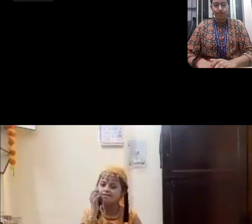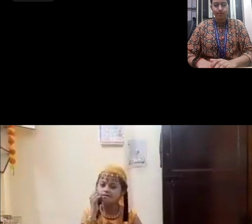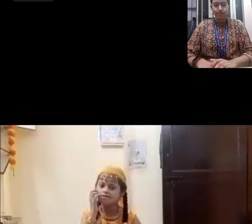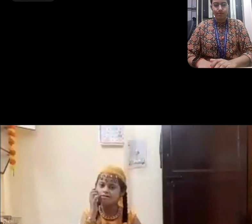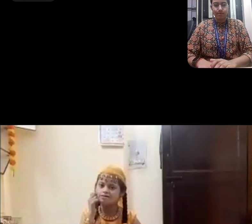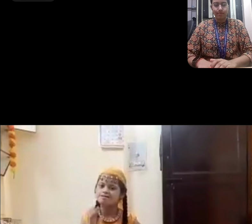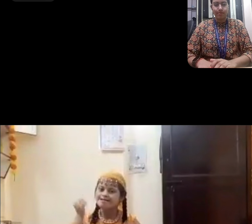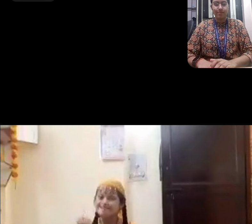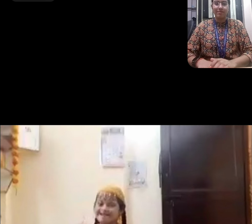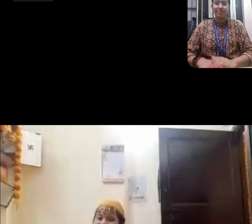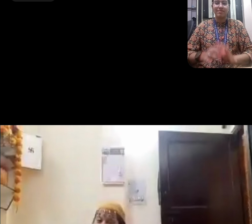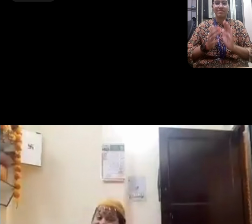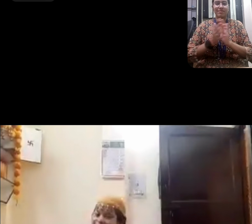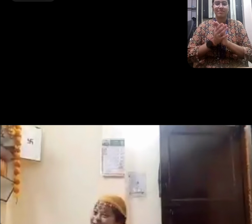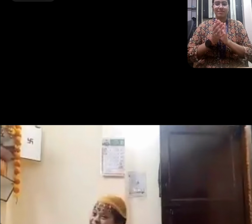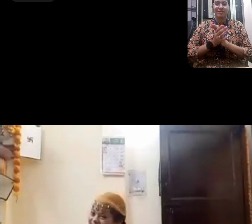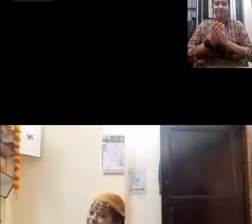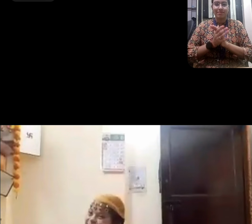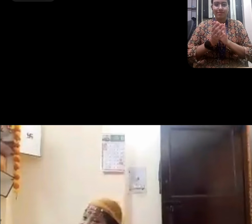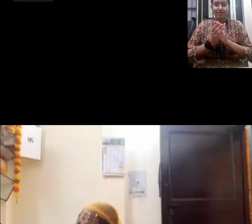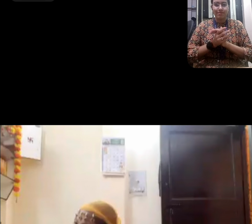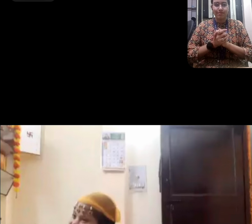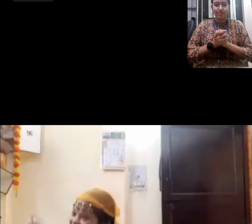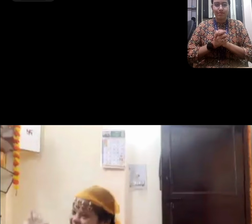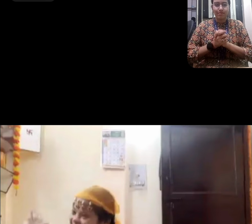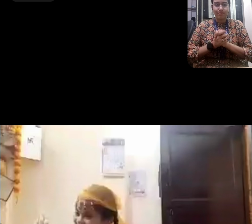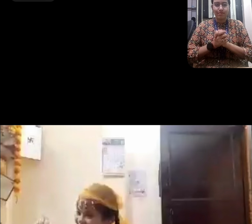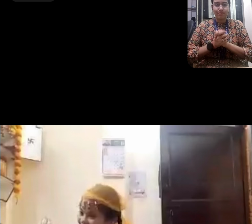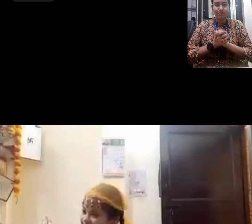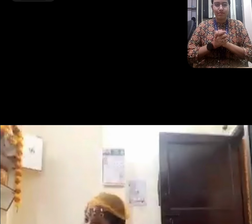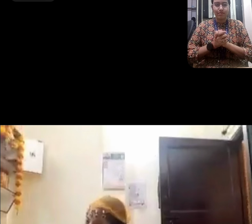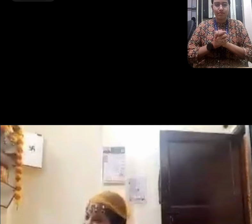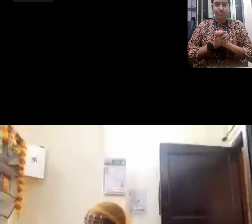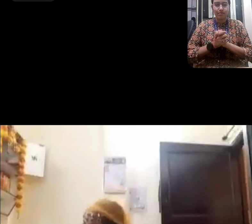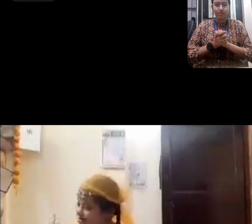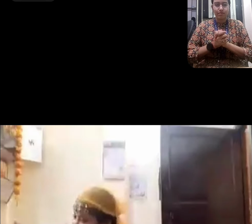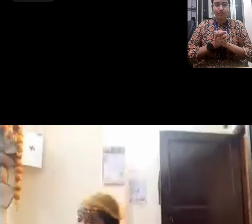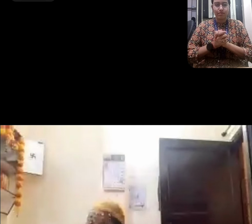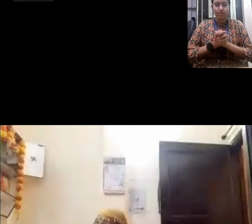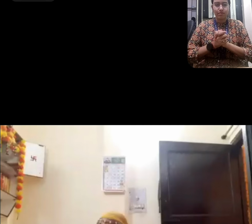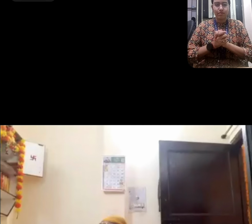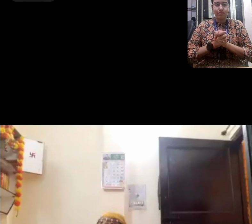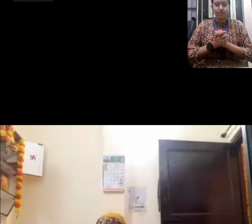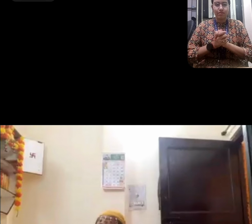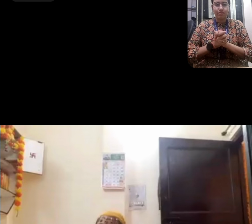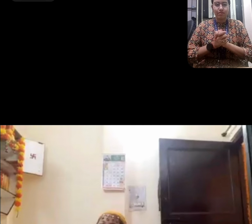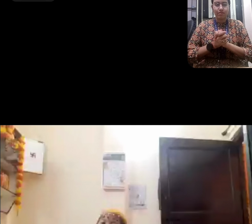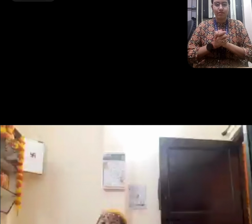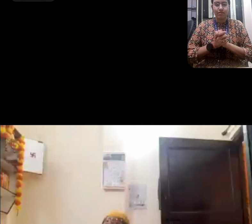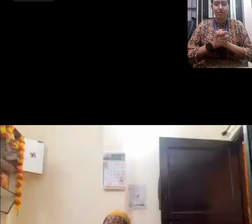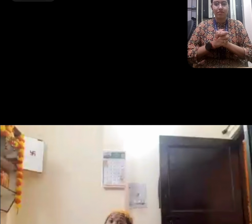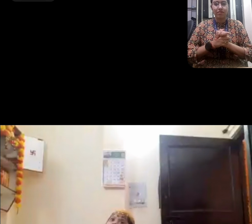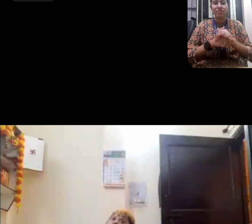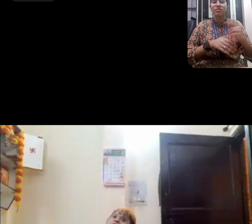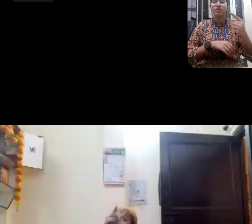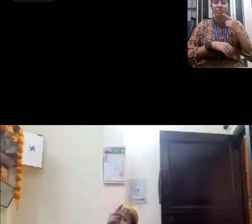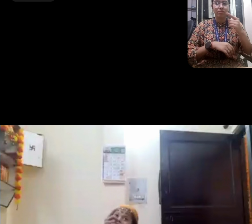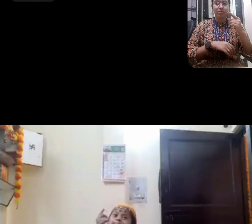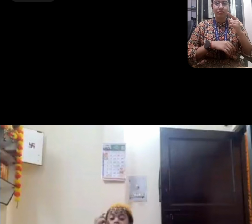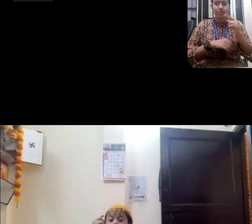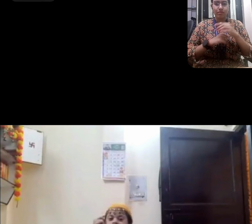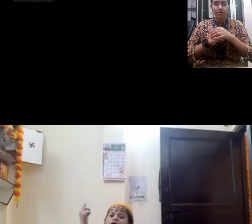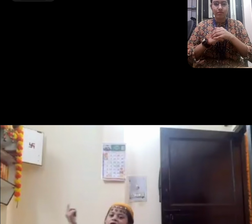Very good, very nice. Thank you, sir. बहुत बढ़िया ध्रुवी, आपने बहुत